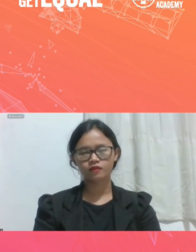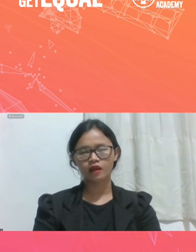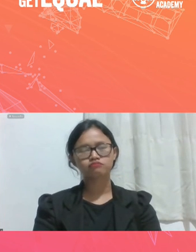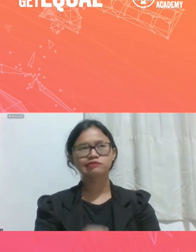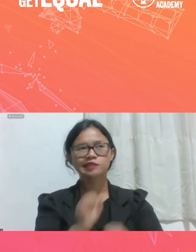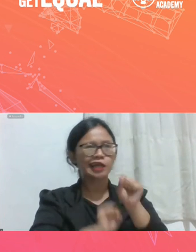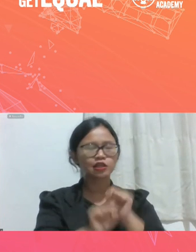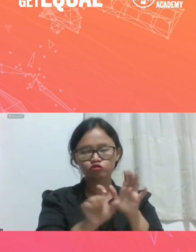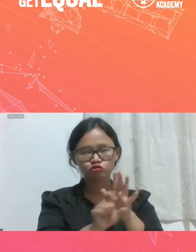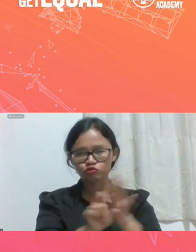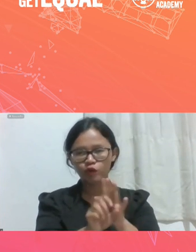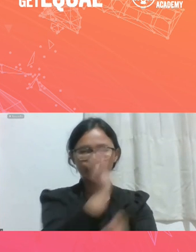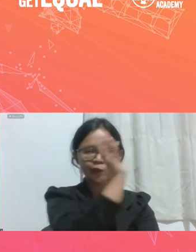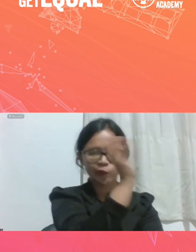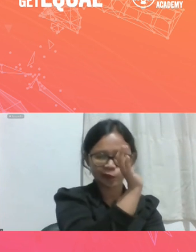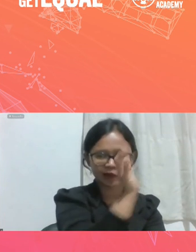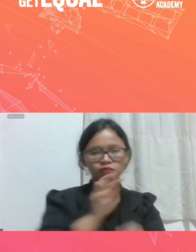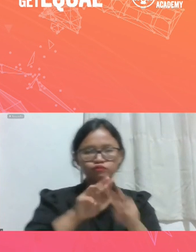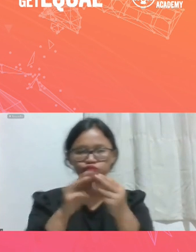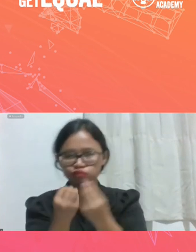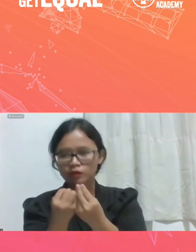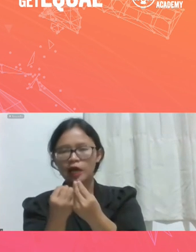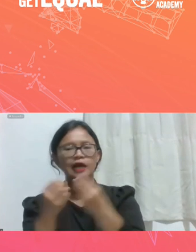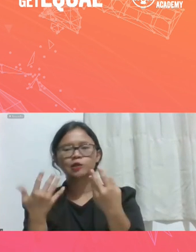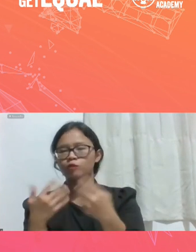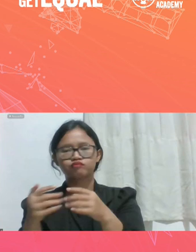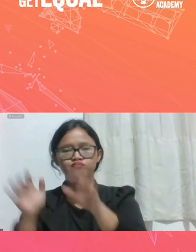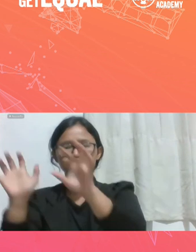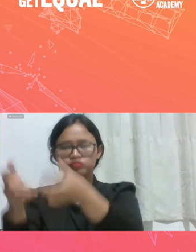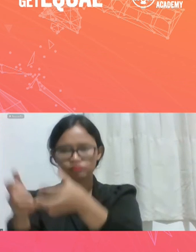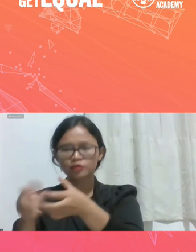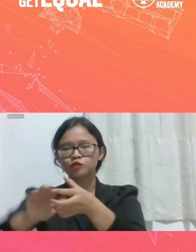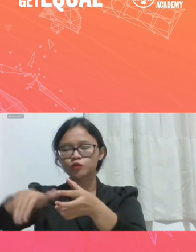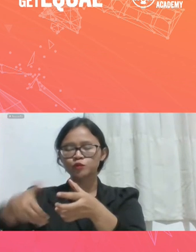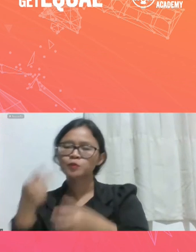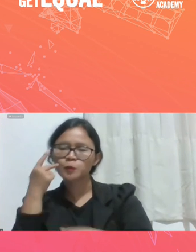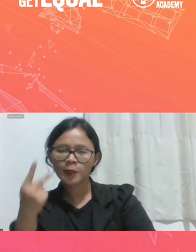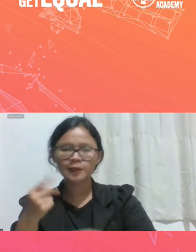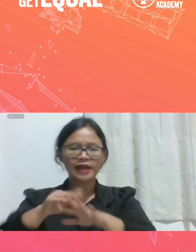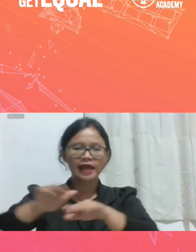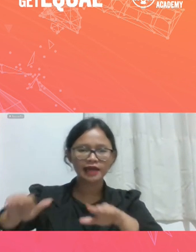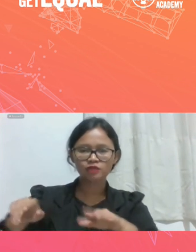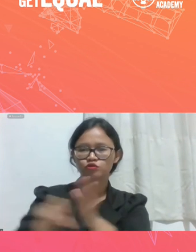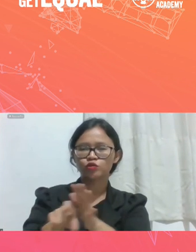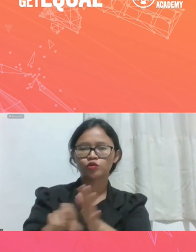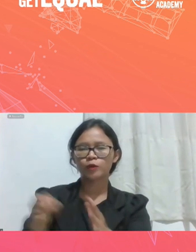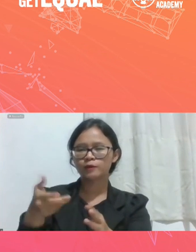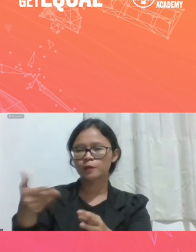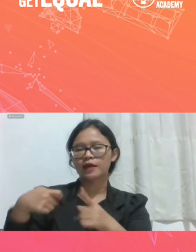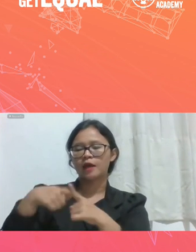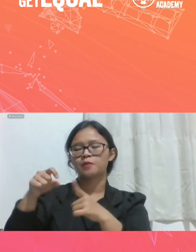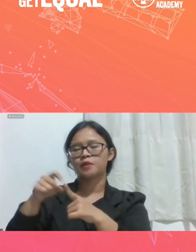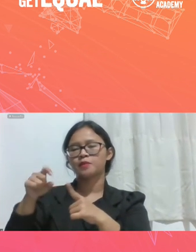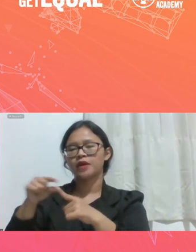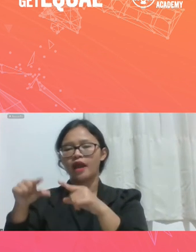maupun kegiatan pertemuan langsung dengan pemerhati anak dari KPPA dan sebagainya ini, banyak ditanyakan tentang